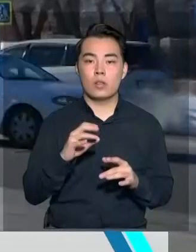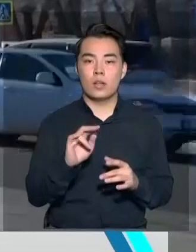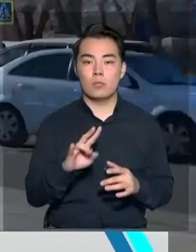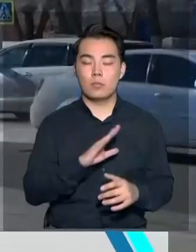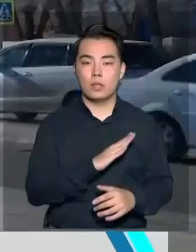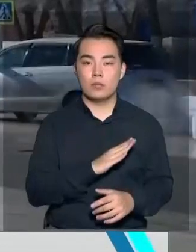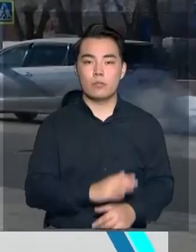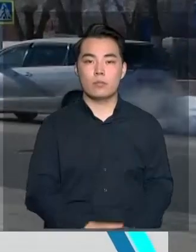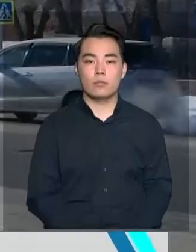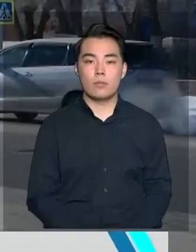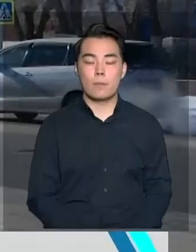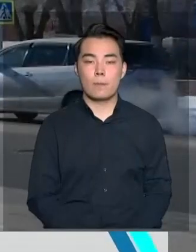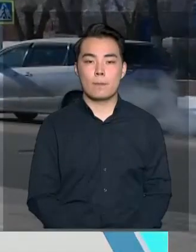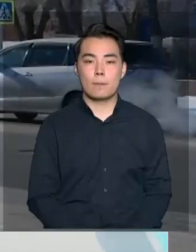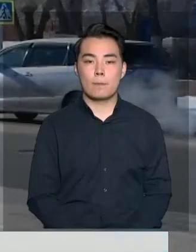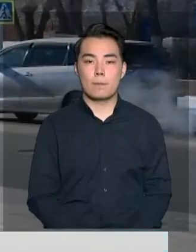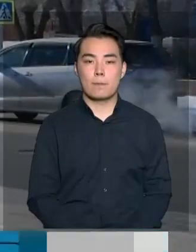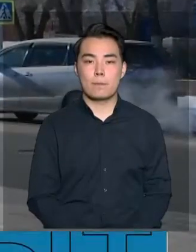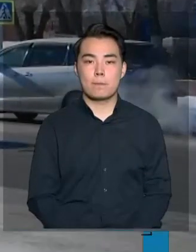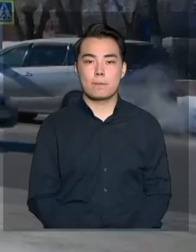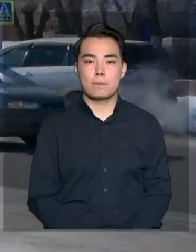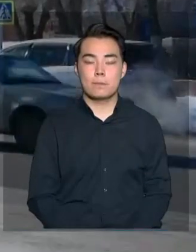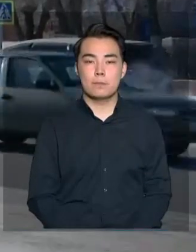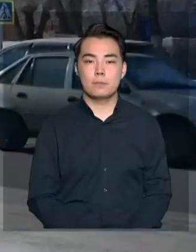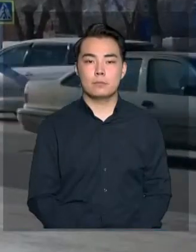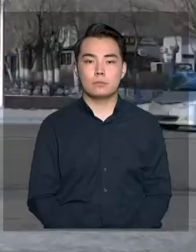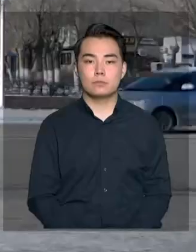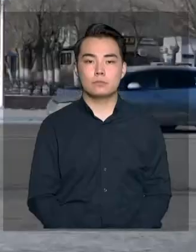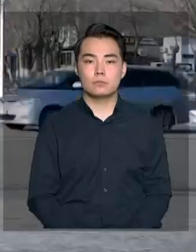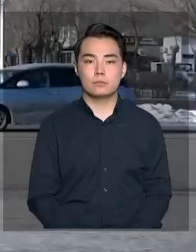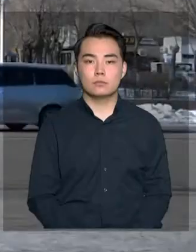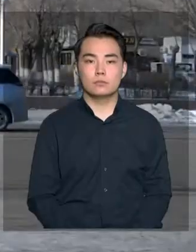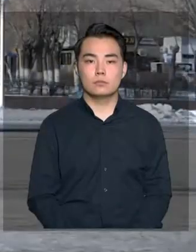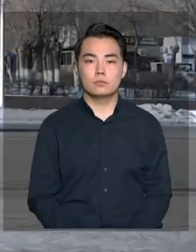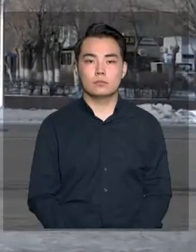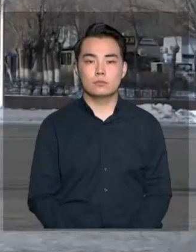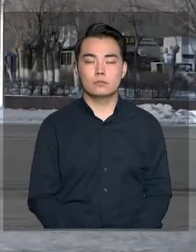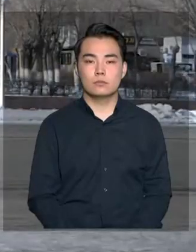Динара Ерболқызы, Жібек жолы, аймақтағы тілшілердің көмегімен.